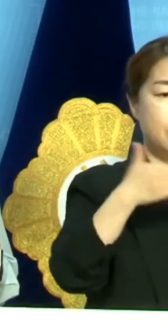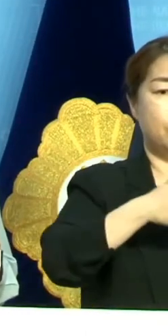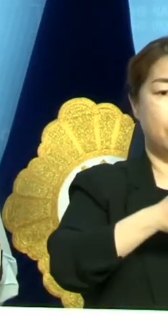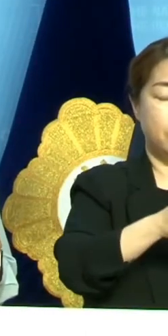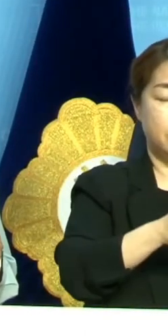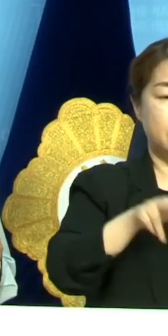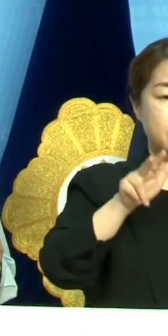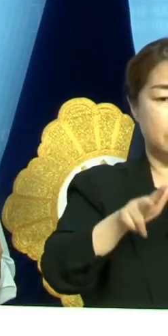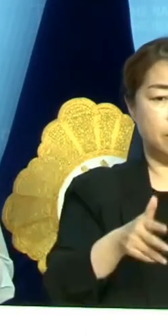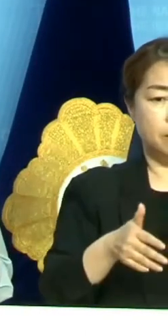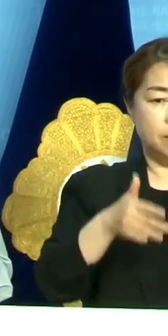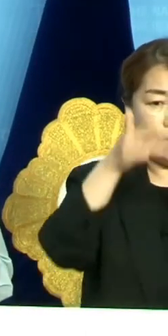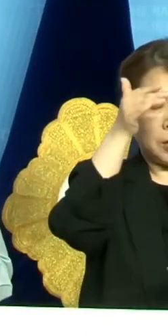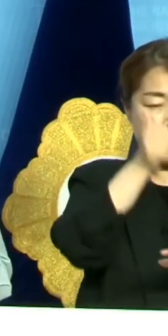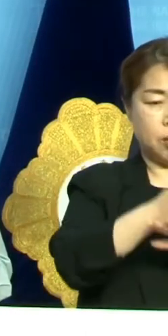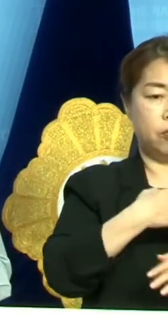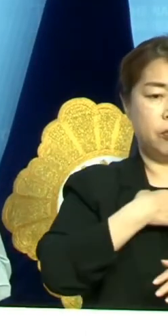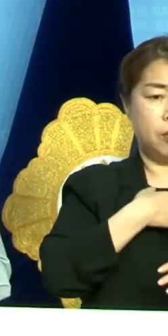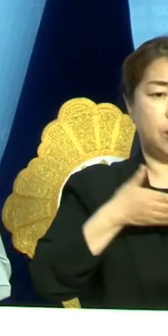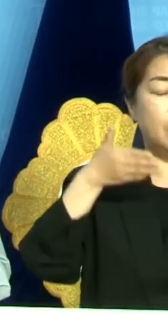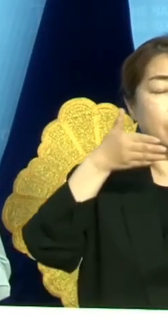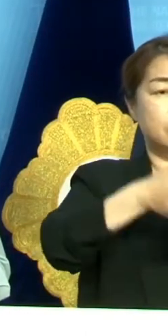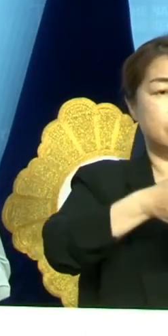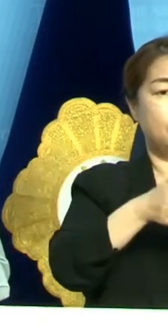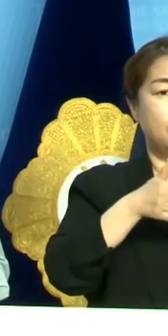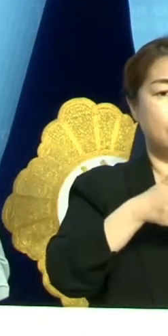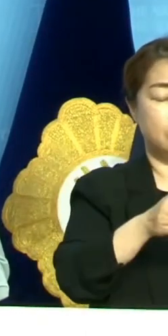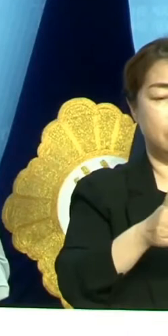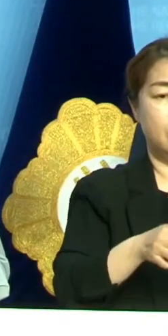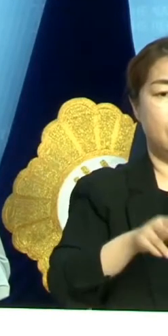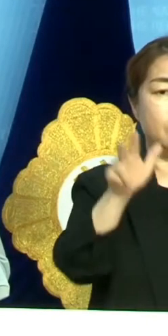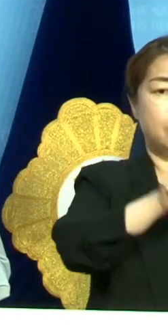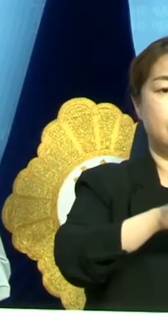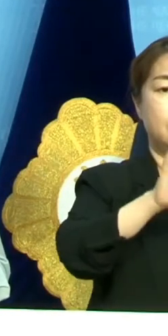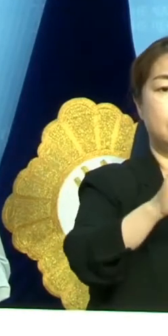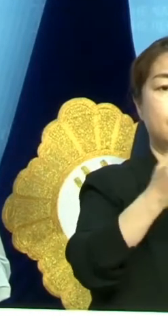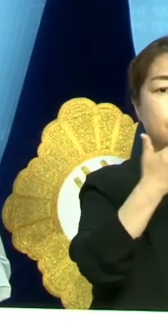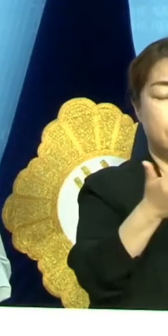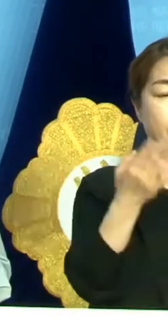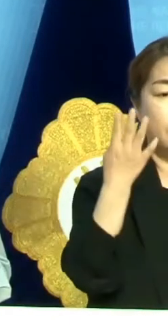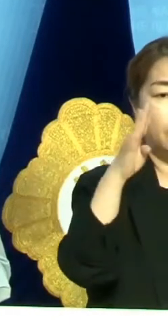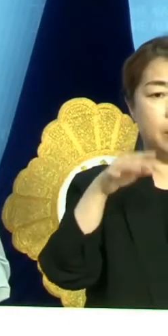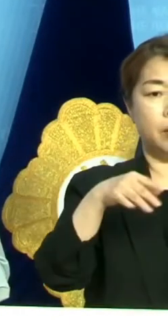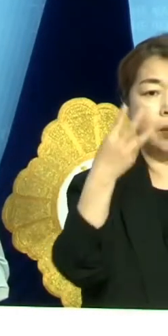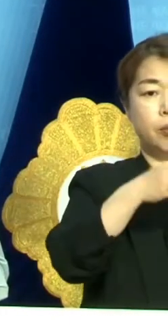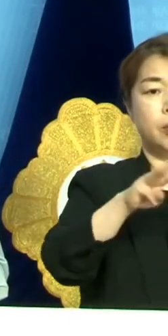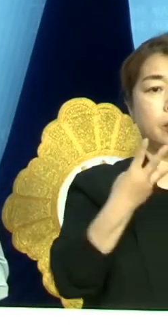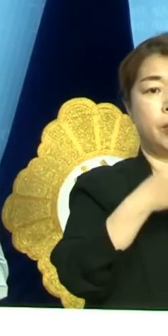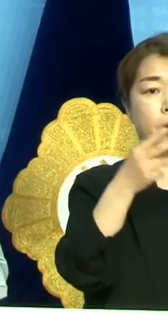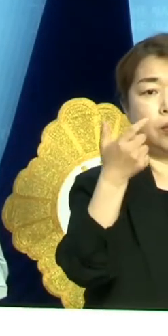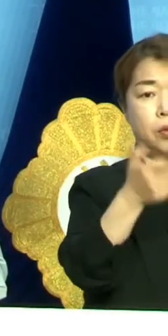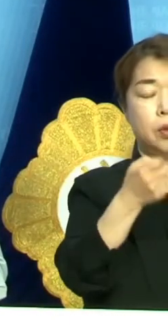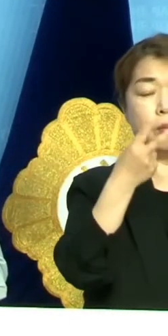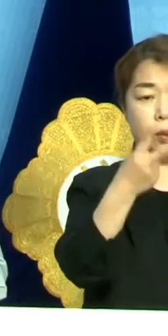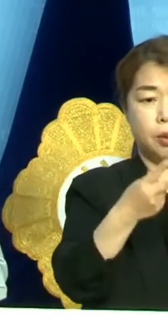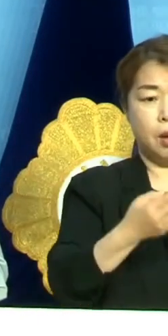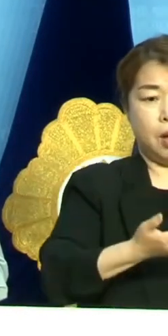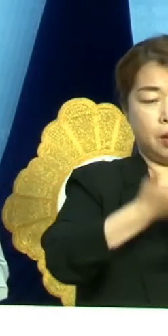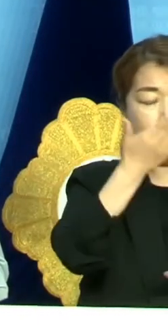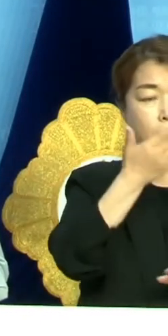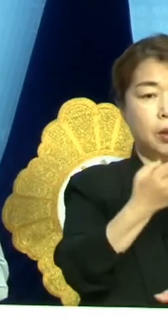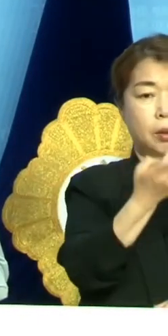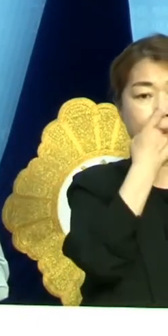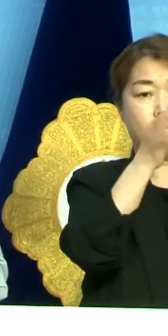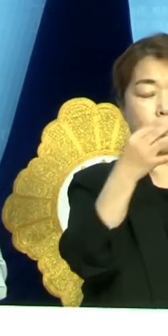이젠 페어 파란 끝에 몰아세우고 있습니다 전국 46개 대한 3360 2명의 학생이 상당히 등록금